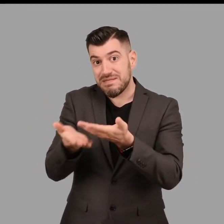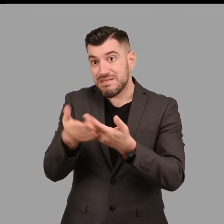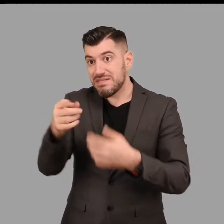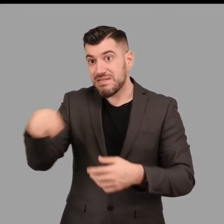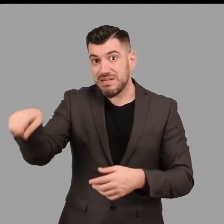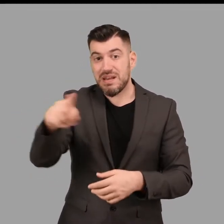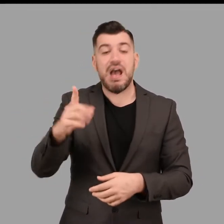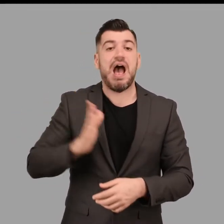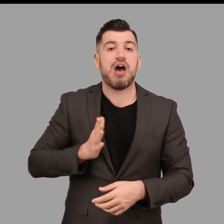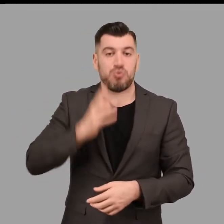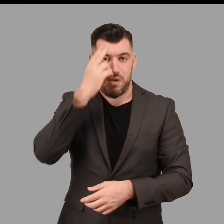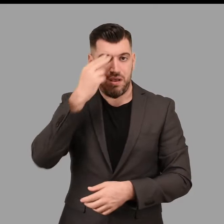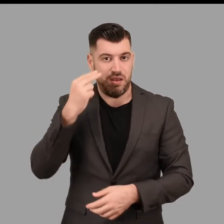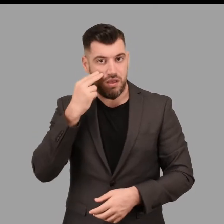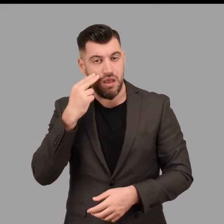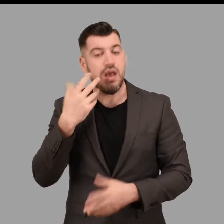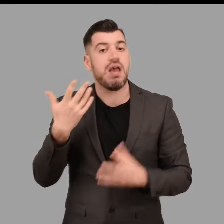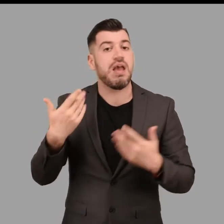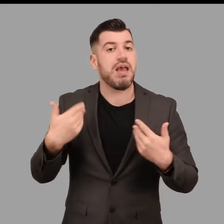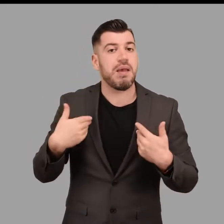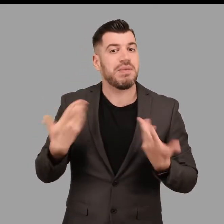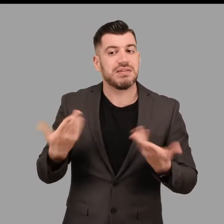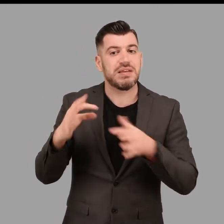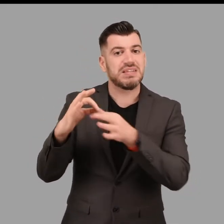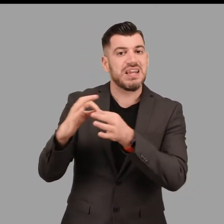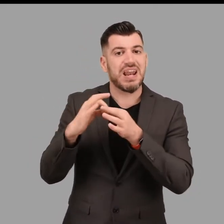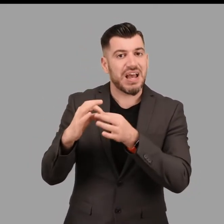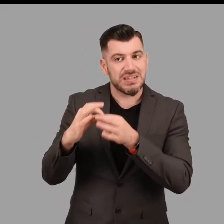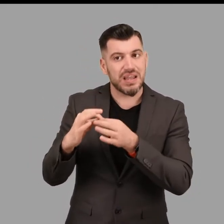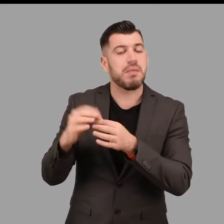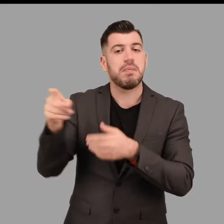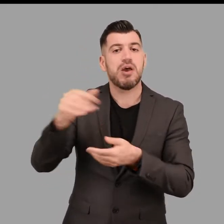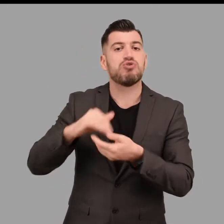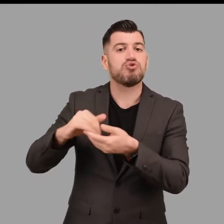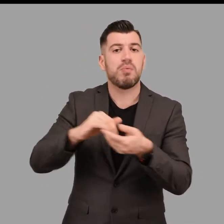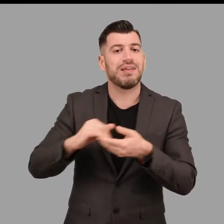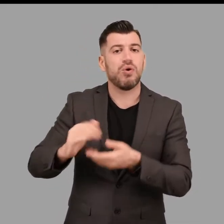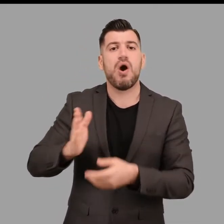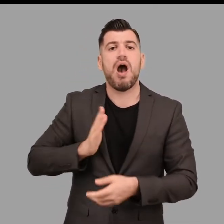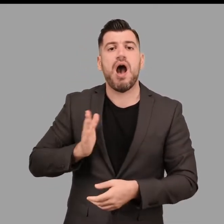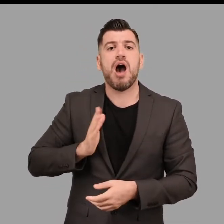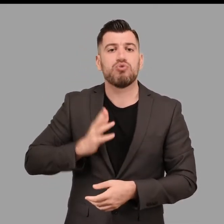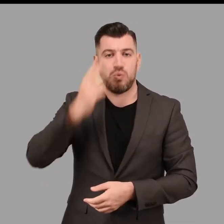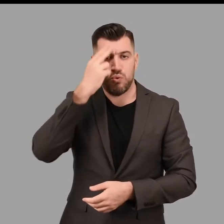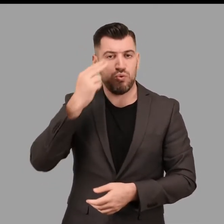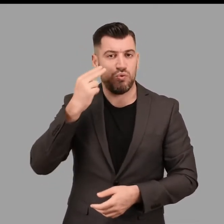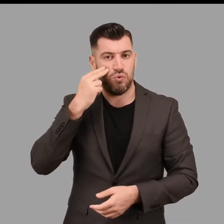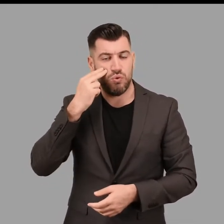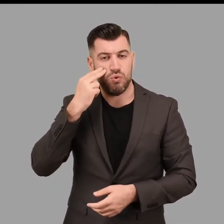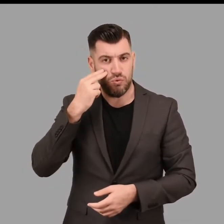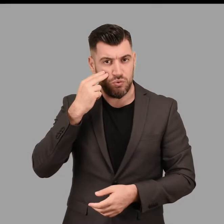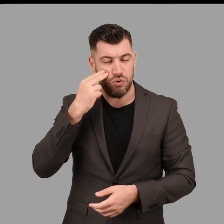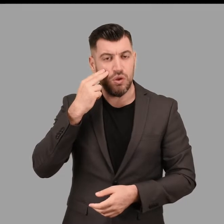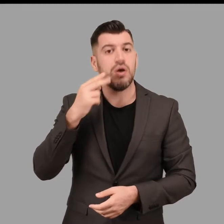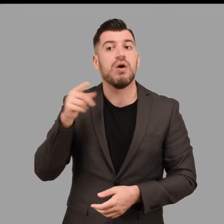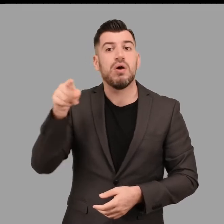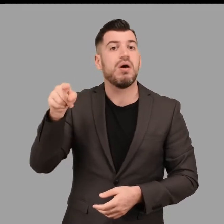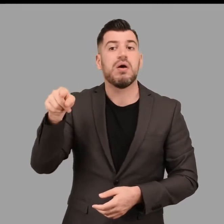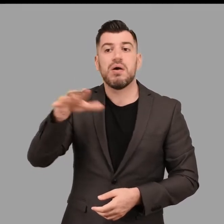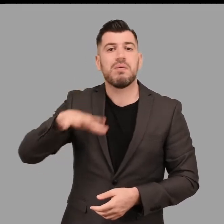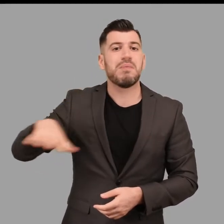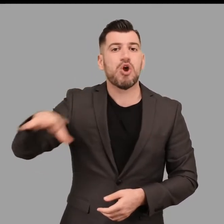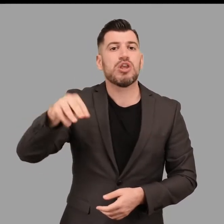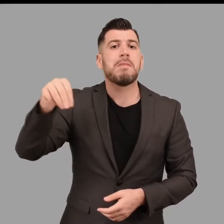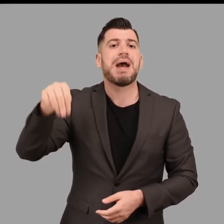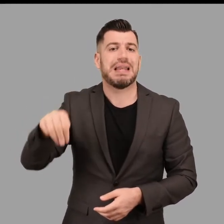σχεδιασμό, όσο και στην υλοποίηση, με το Σωματείο Ατόμων με Αναπηρία Όρασης Νομού Μαγνησίας Μάγνητες Τυφλή και ειδικά τον τότε